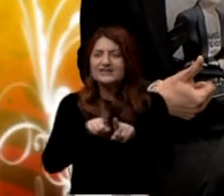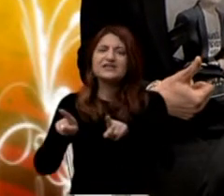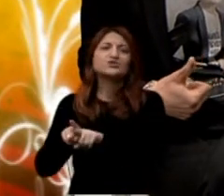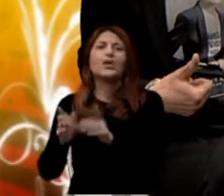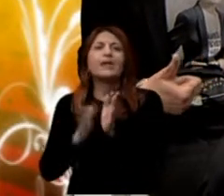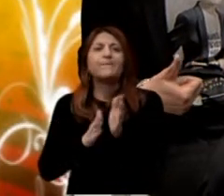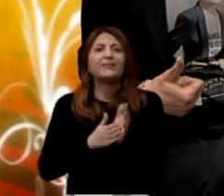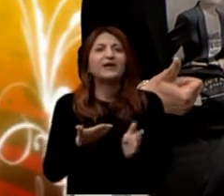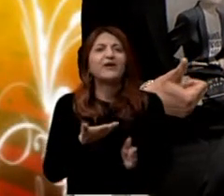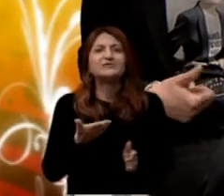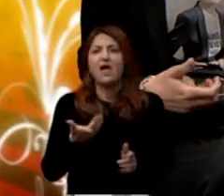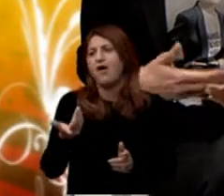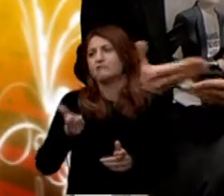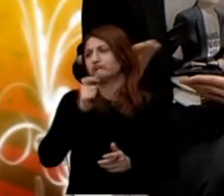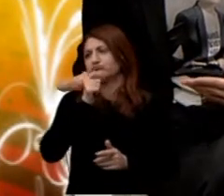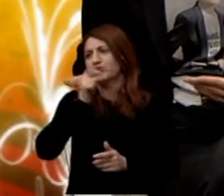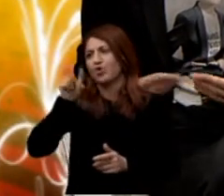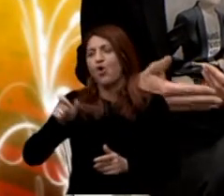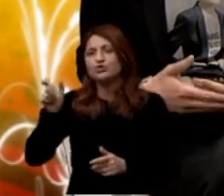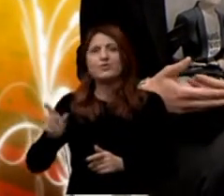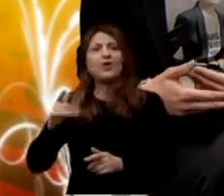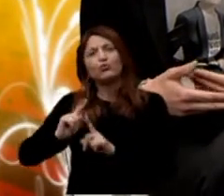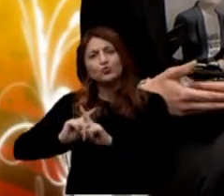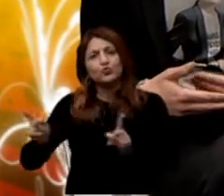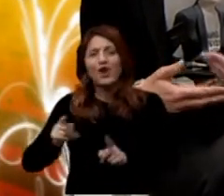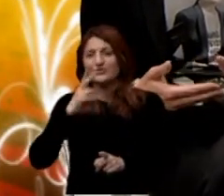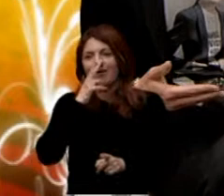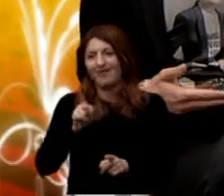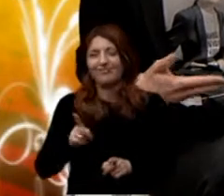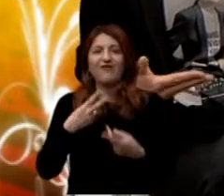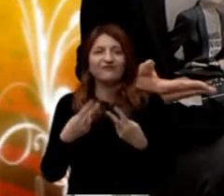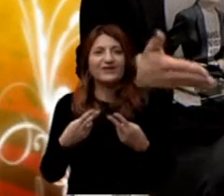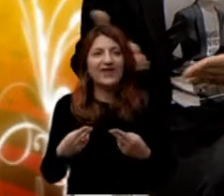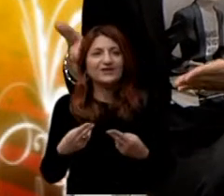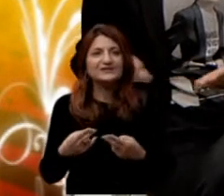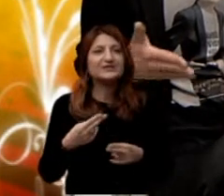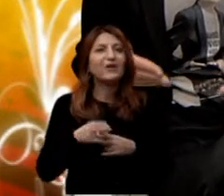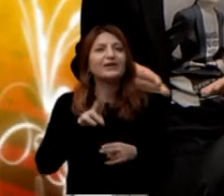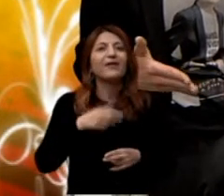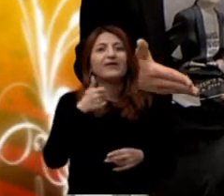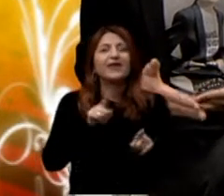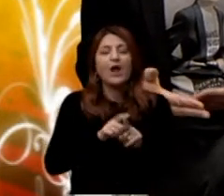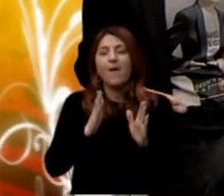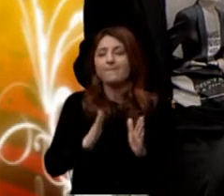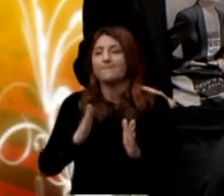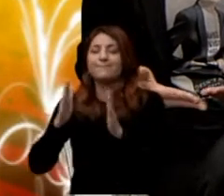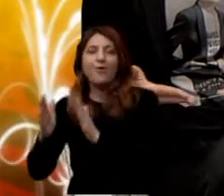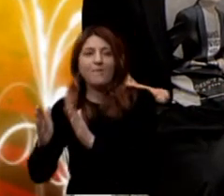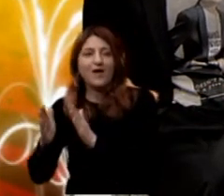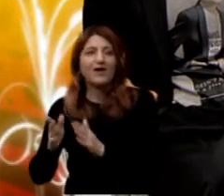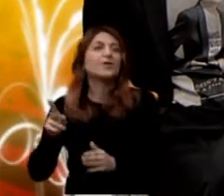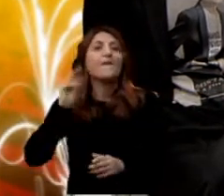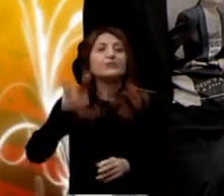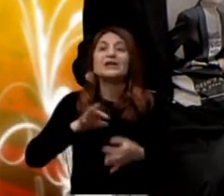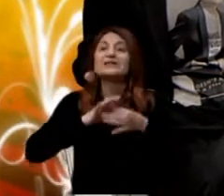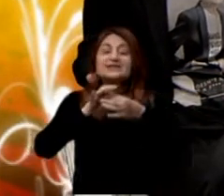za, recimo, nekakvu zrelu dob, nego gledamo sasvim drugačije vrijednosti. Jer imamo pomak jedan u starijoj dobi, znači može vam cijeli